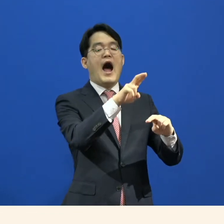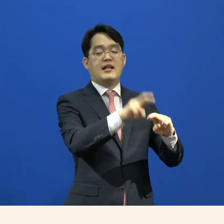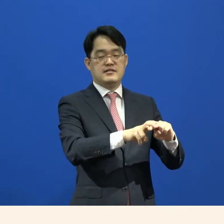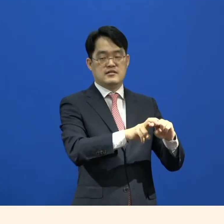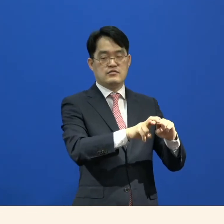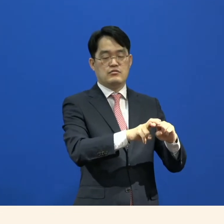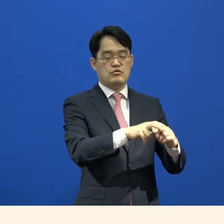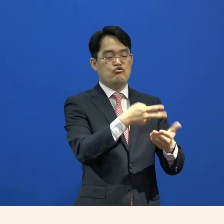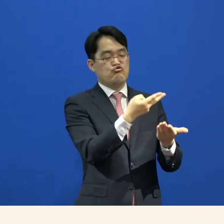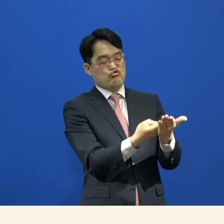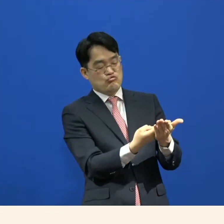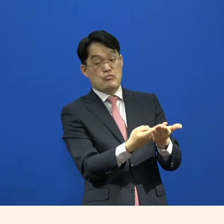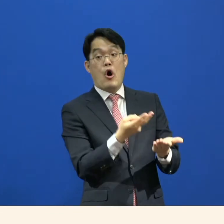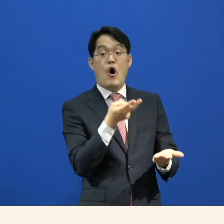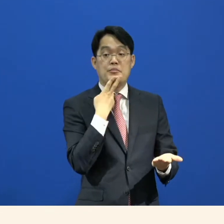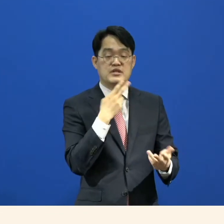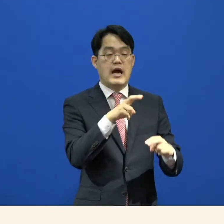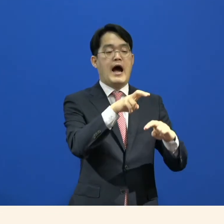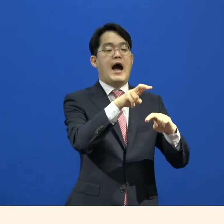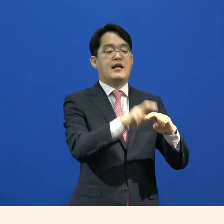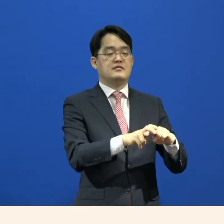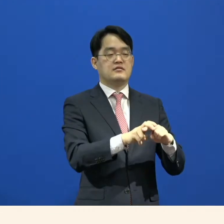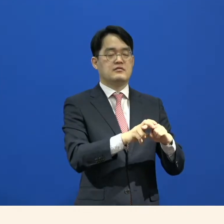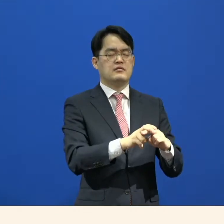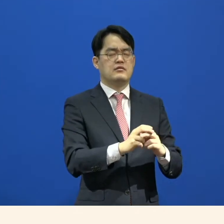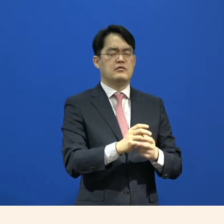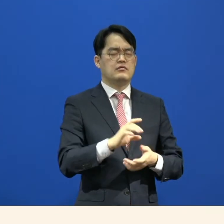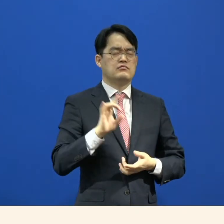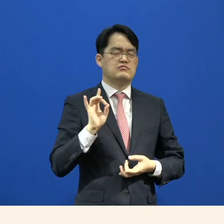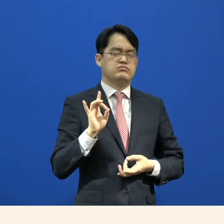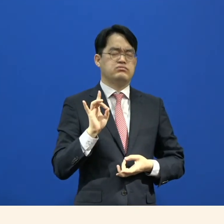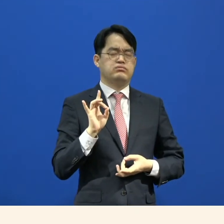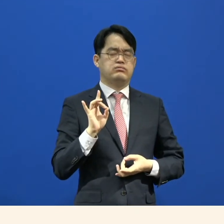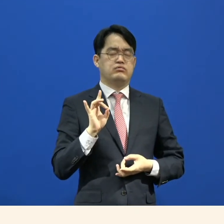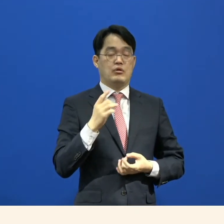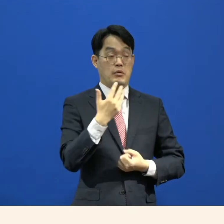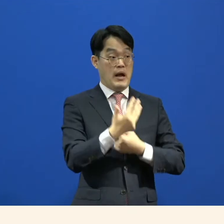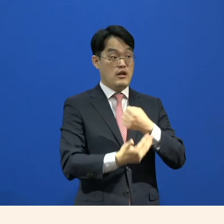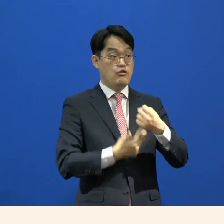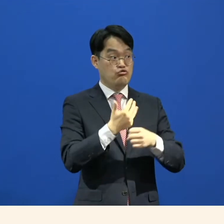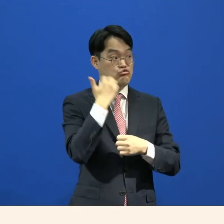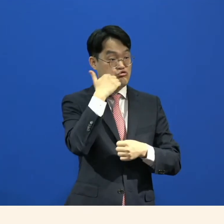눕고. 이게 이제 기행이 되는 거잖아요.